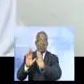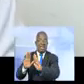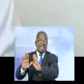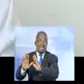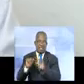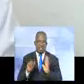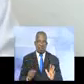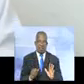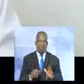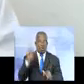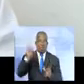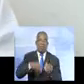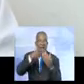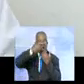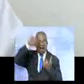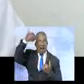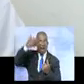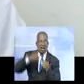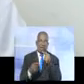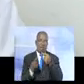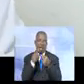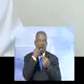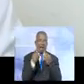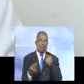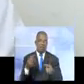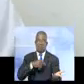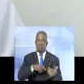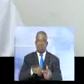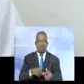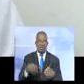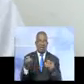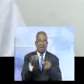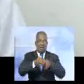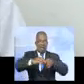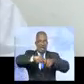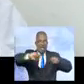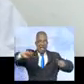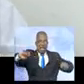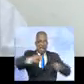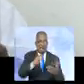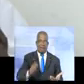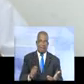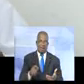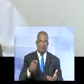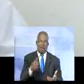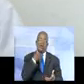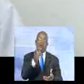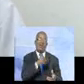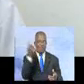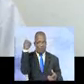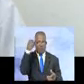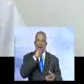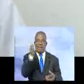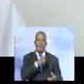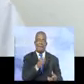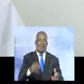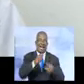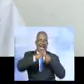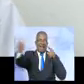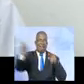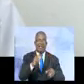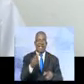sa crise. Tout ce qu'on peut faire, c'est ça dure un peu le mettre en position latérale, en position latérale de sécurité, pour que sa salive puisse sortir à la fin de la